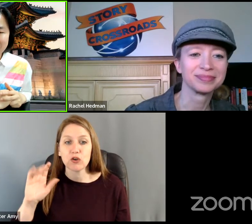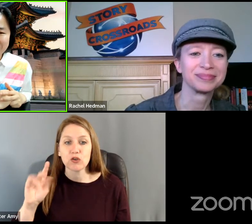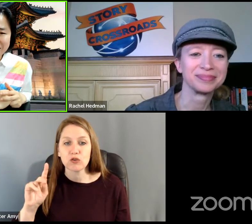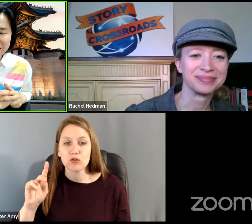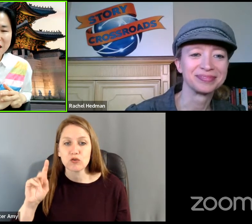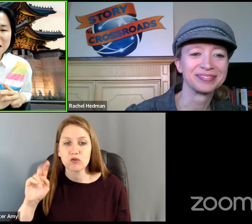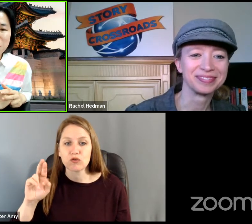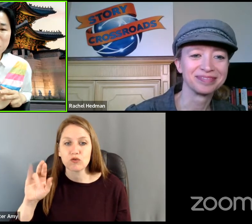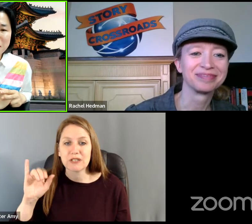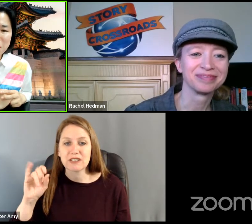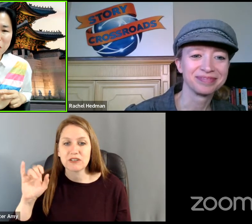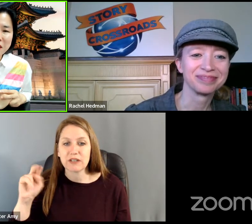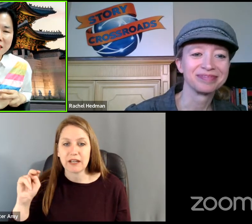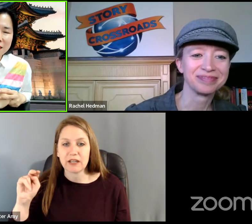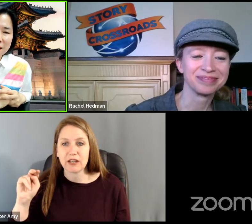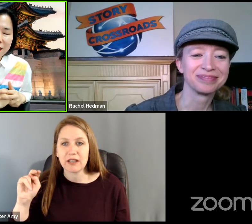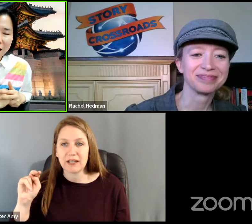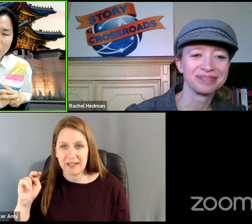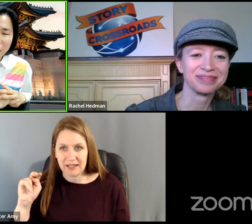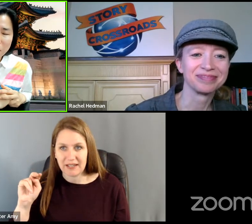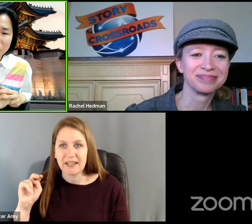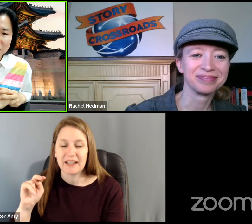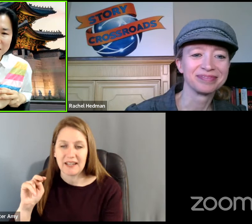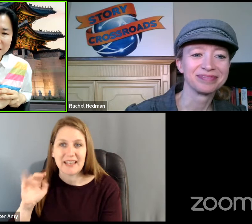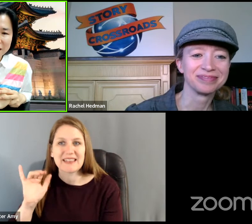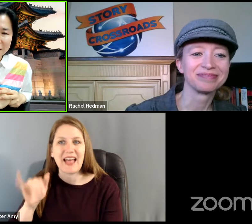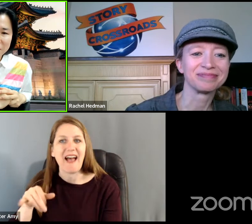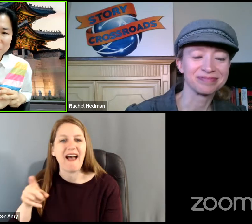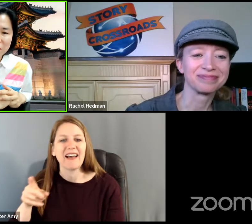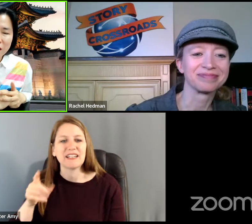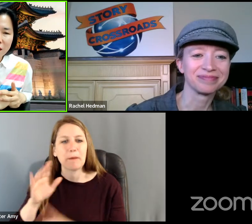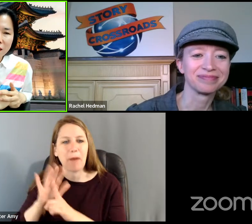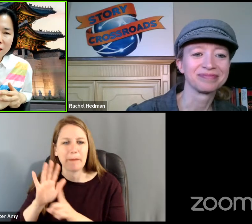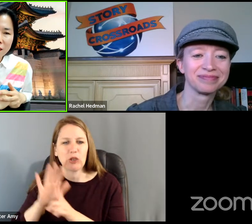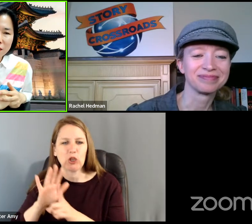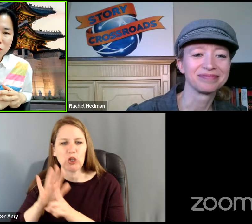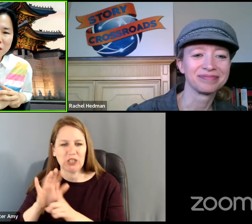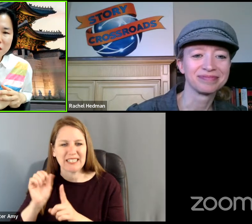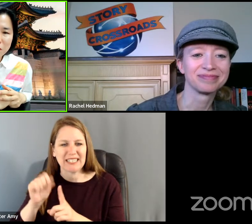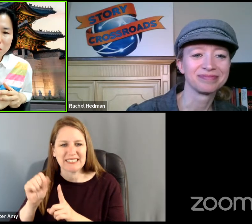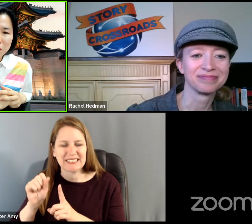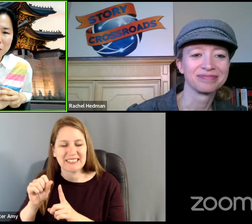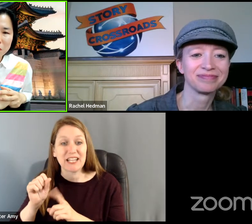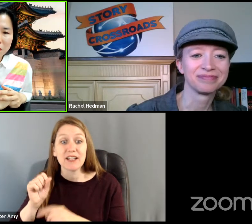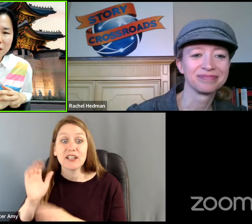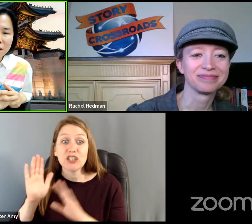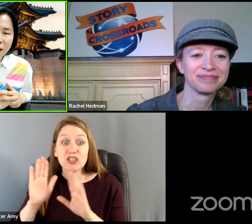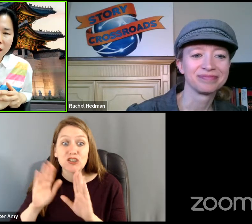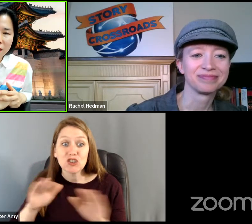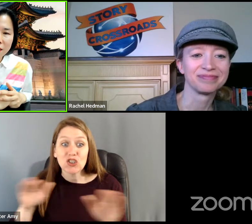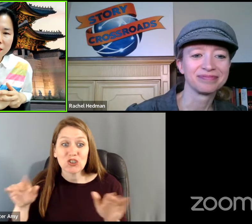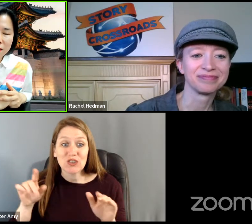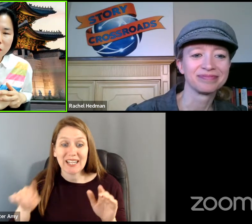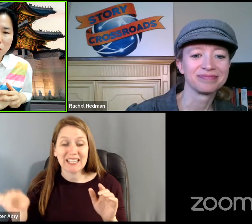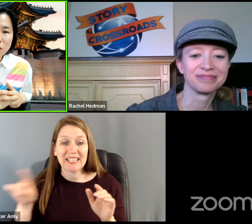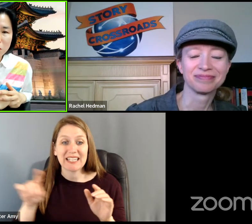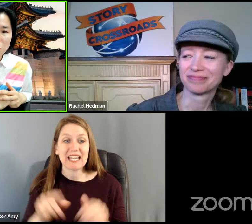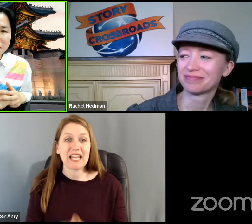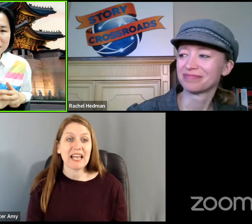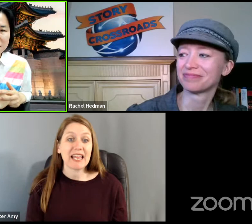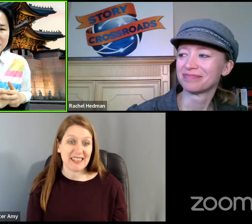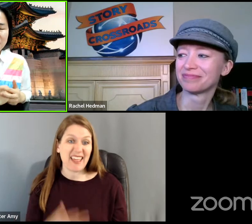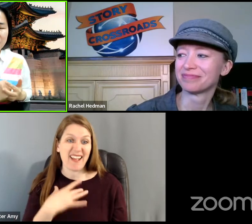귀신 이야기, spooky stories are popular. Yeah. Children, like